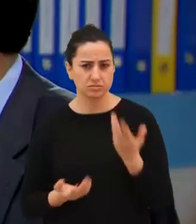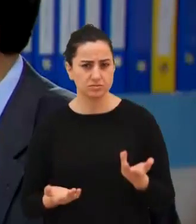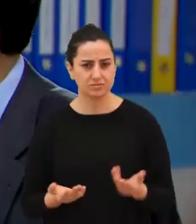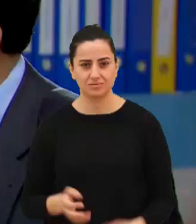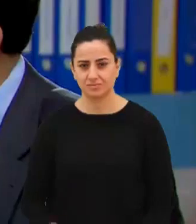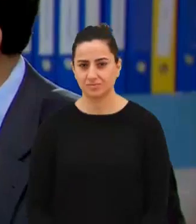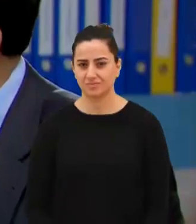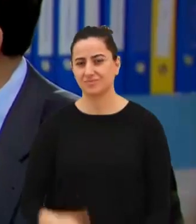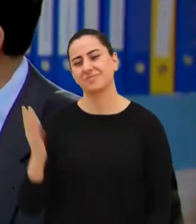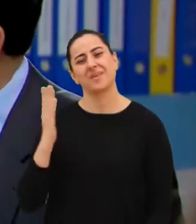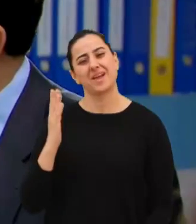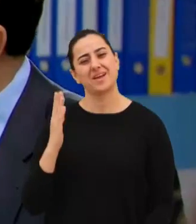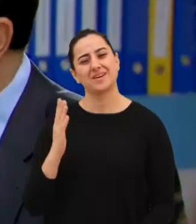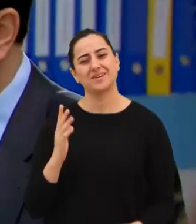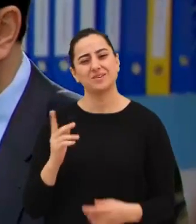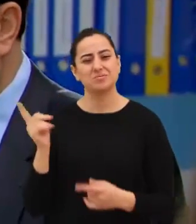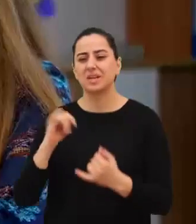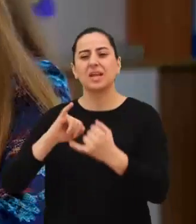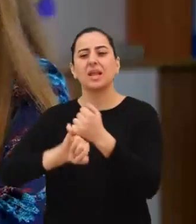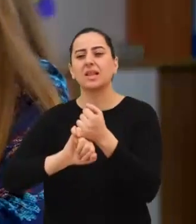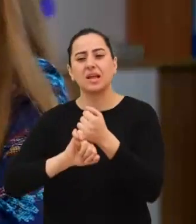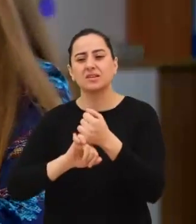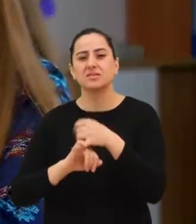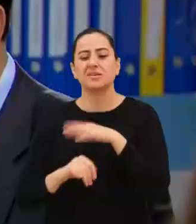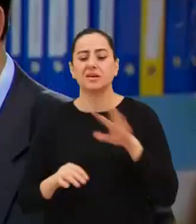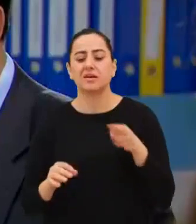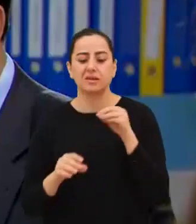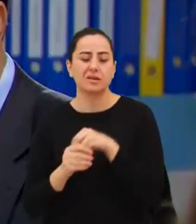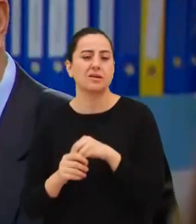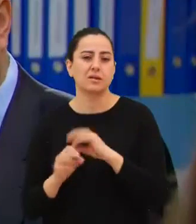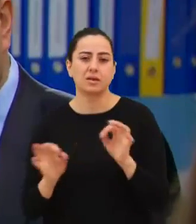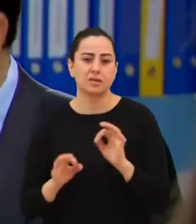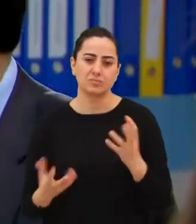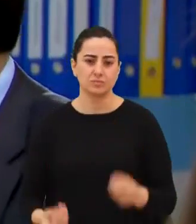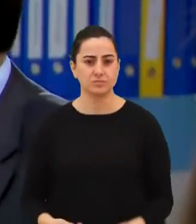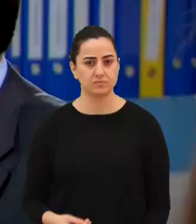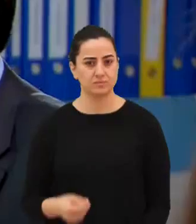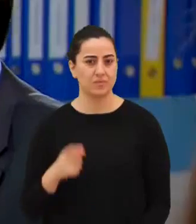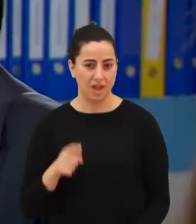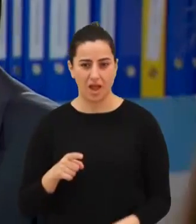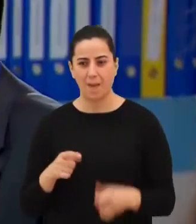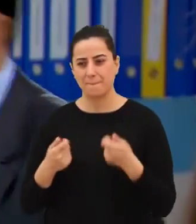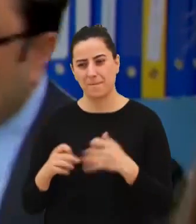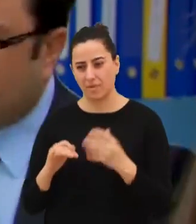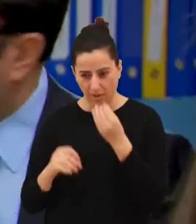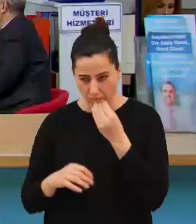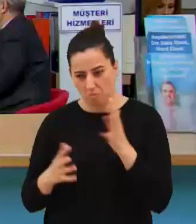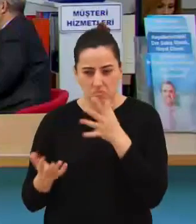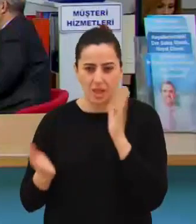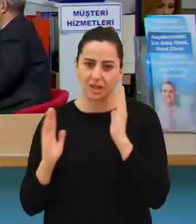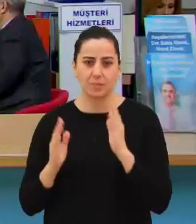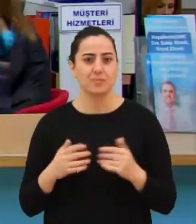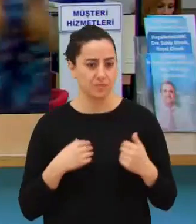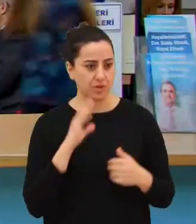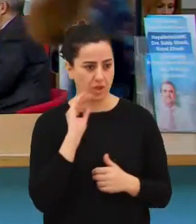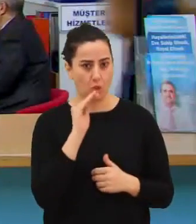Ya kesin biriyle iddiaya falan girmiştir. Bizi de araya sıkıştırmaya çalışıyordur. Abi sonuçta yemek, ben onu bilirim. Hadi yürü gidelim. E, dur bekle,